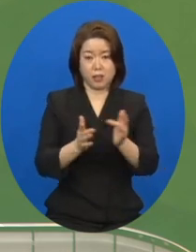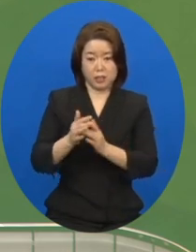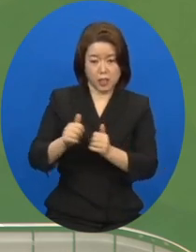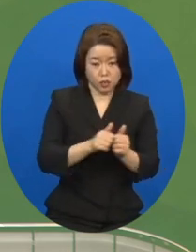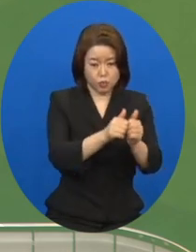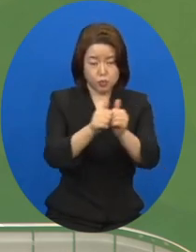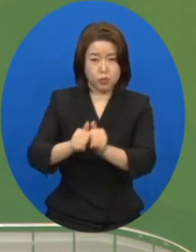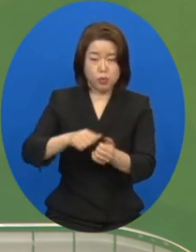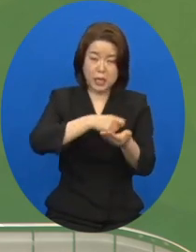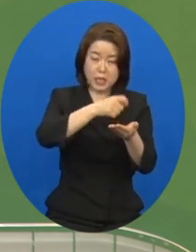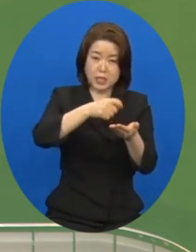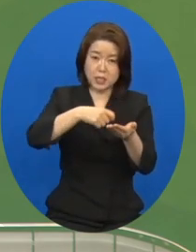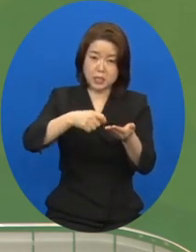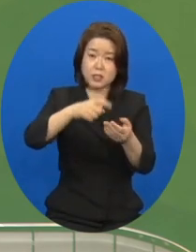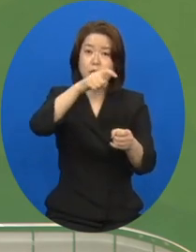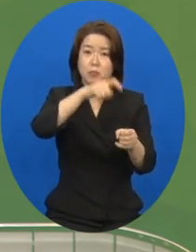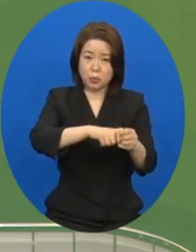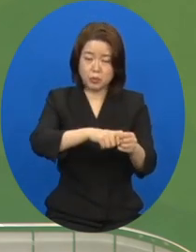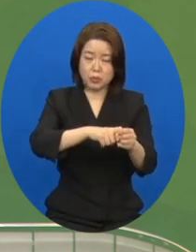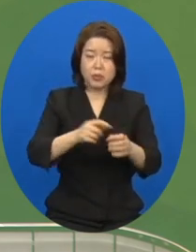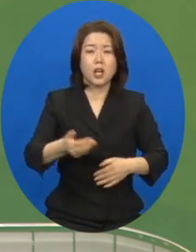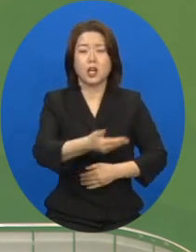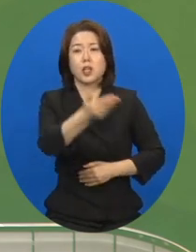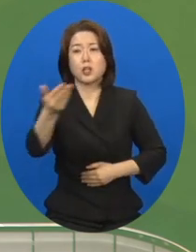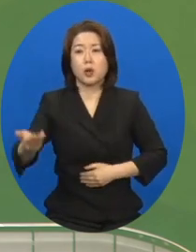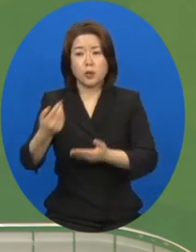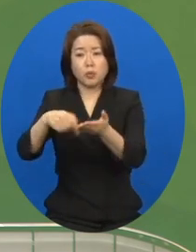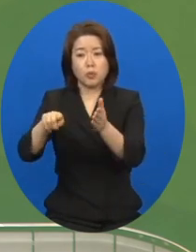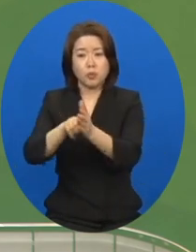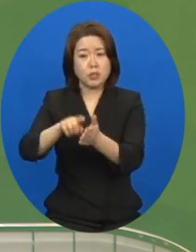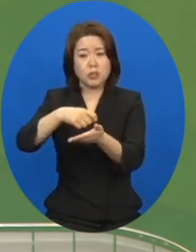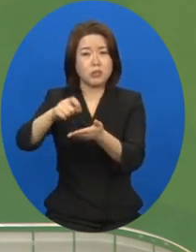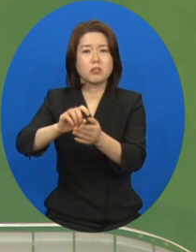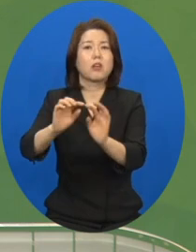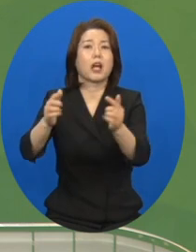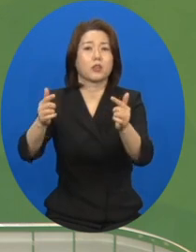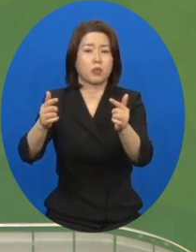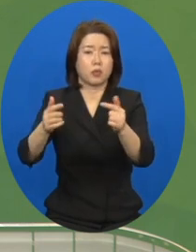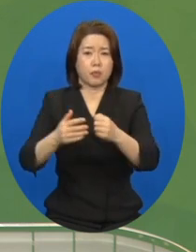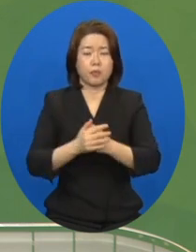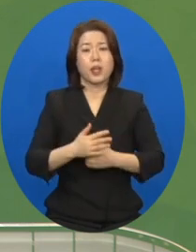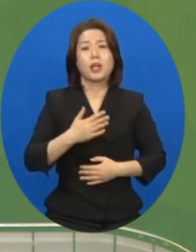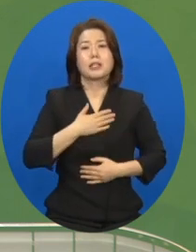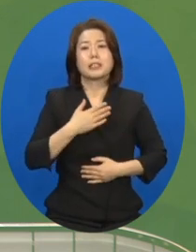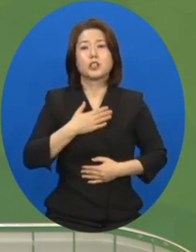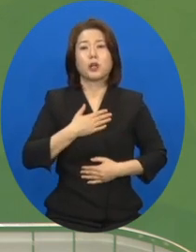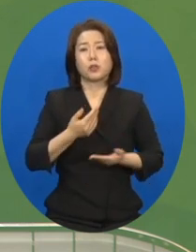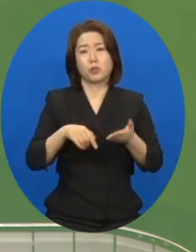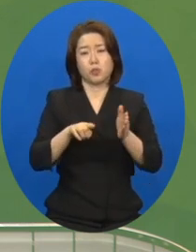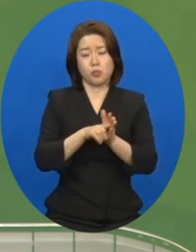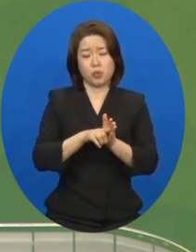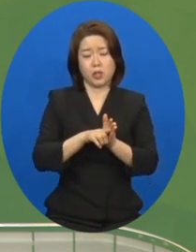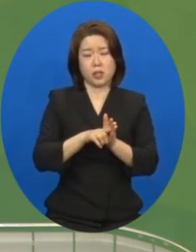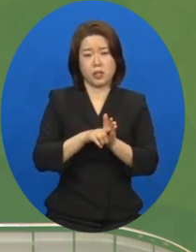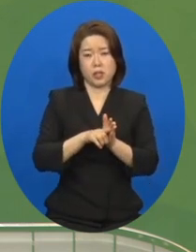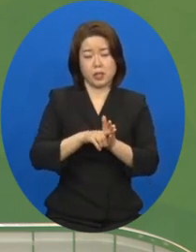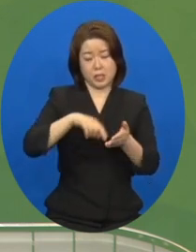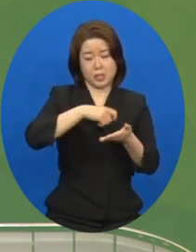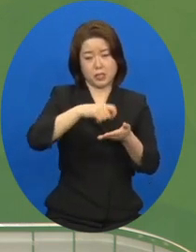쓰게 하는 것은 교우들 여러분들을 위해서 쓰게 하는 게 아니더라고. 저를 위하여 쓰게 하는